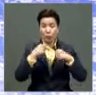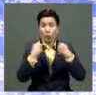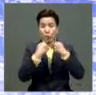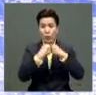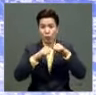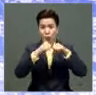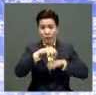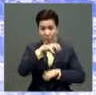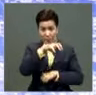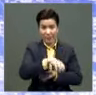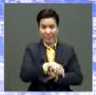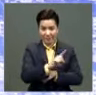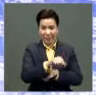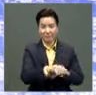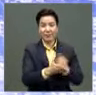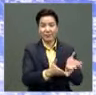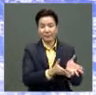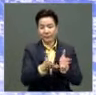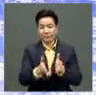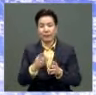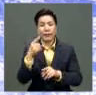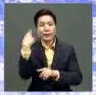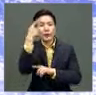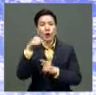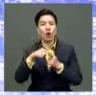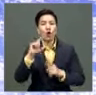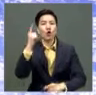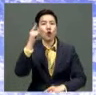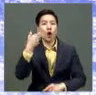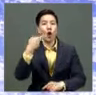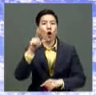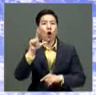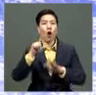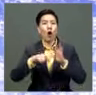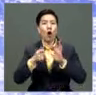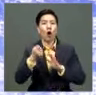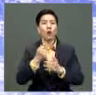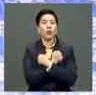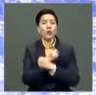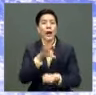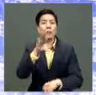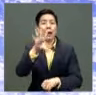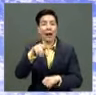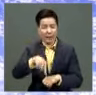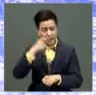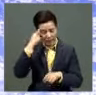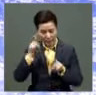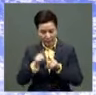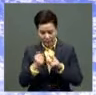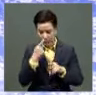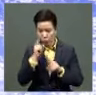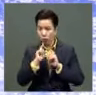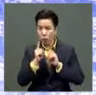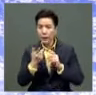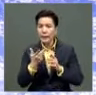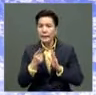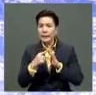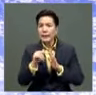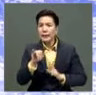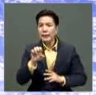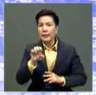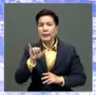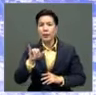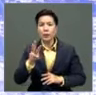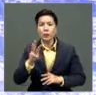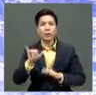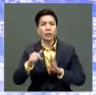ของสถานบันเทิงแถวทองหล่อเรายังไม่ได้เคยมีการพูดคุยกันในประเด็นด้านนี้นะครับว่าจะต้องมีการเยียวย